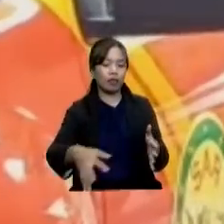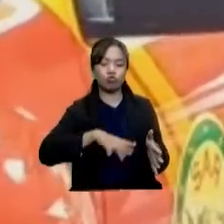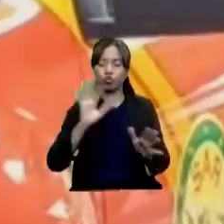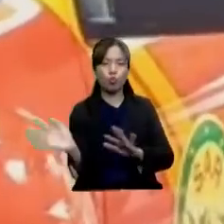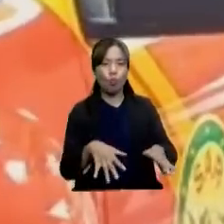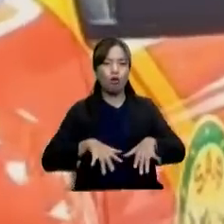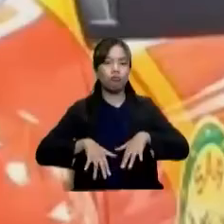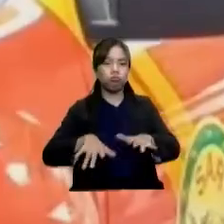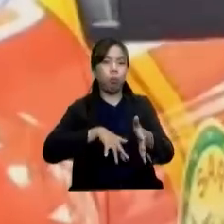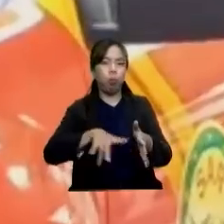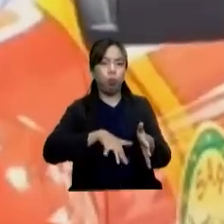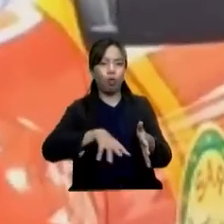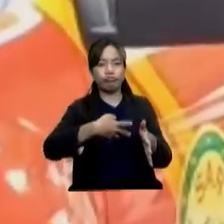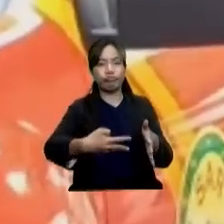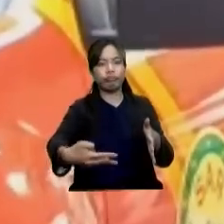kemudian dibantu oleh